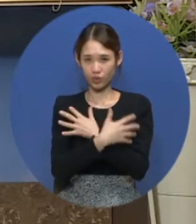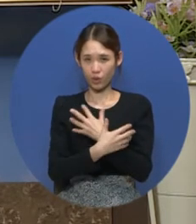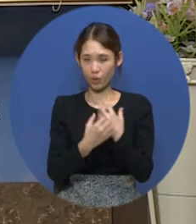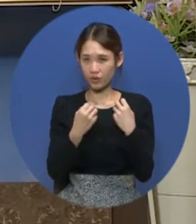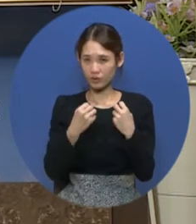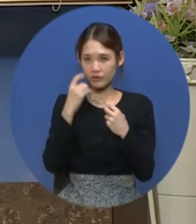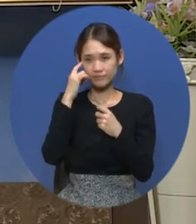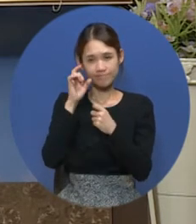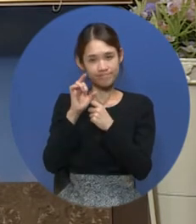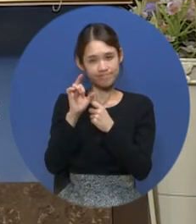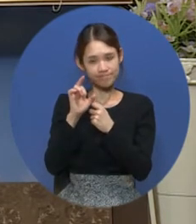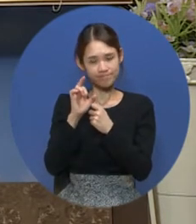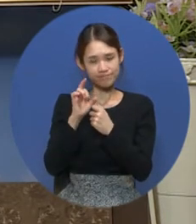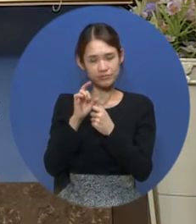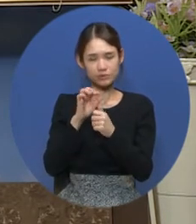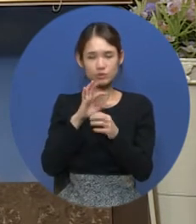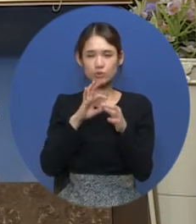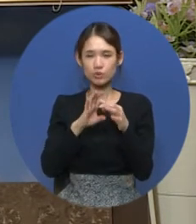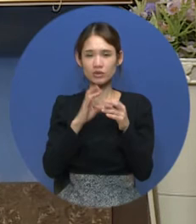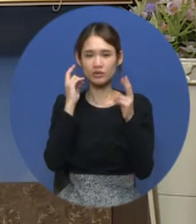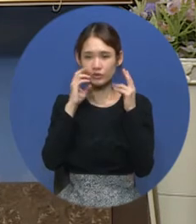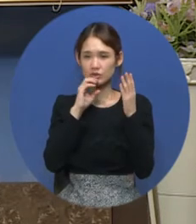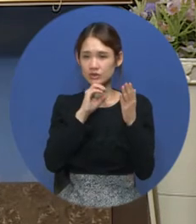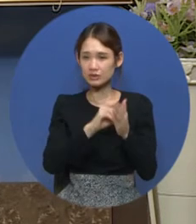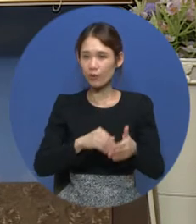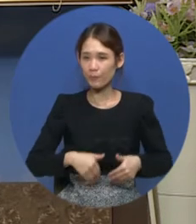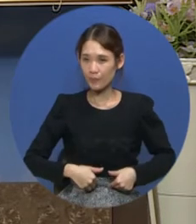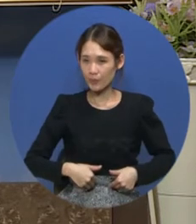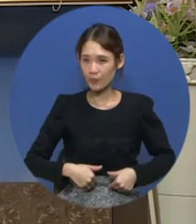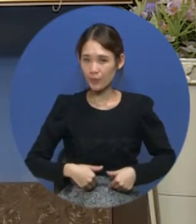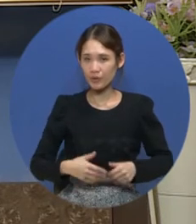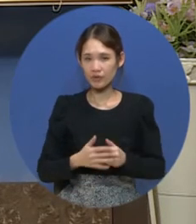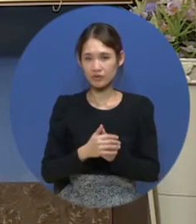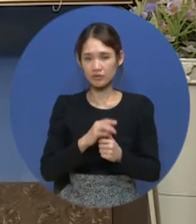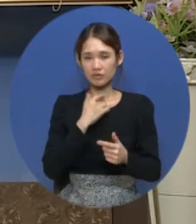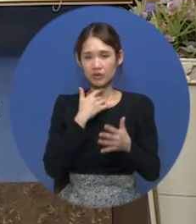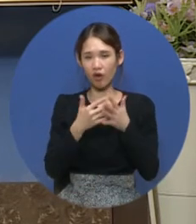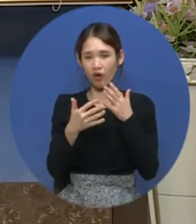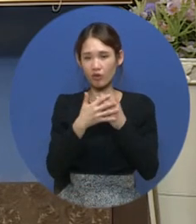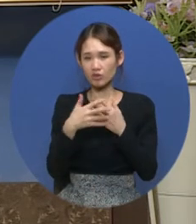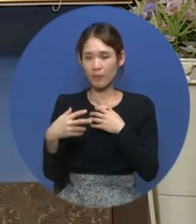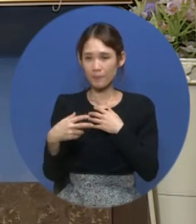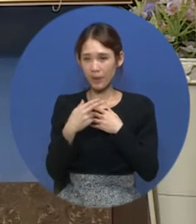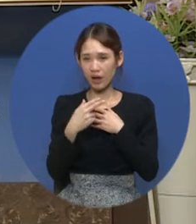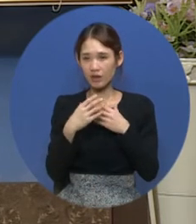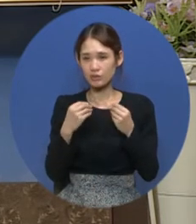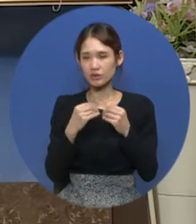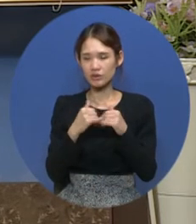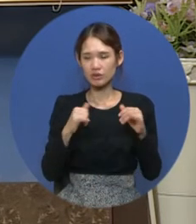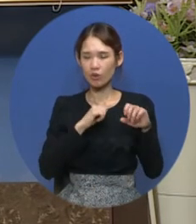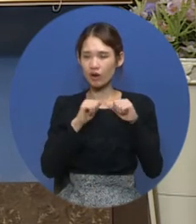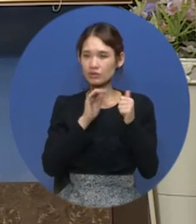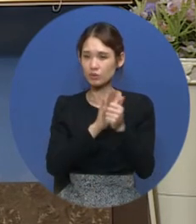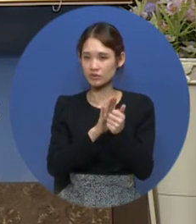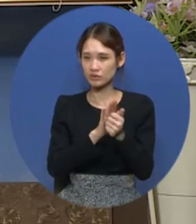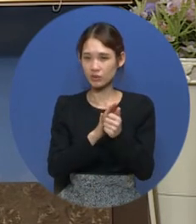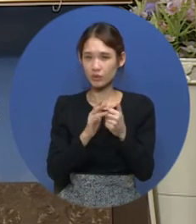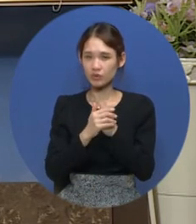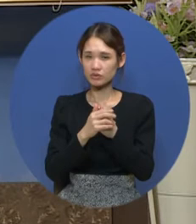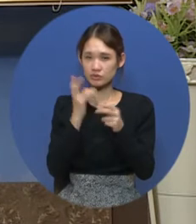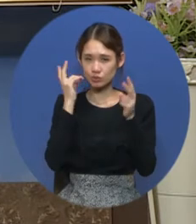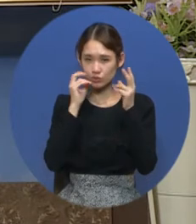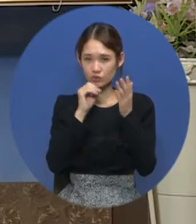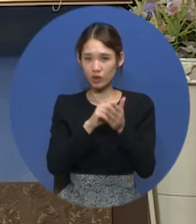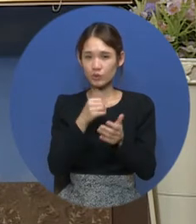더 고려해서 접을 또 하셔야 될 것 같거든요 4 경력이 단절된 분 들의 활동 지원 이라든지 또 이런 취업